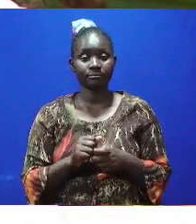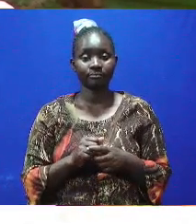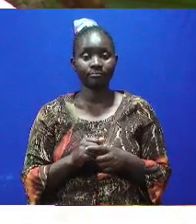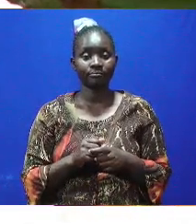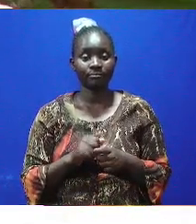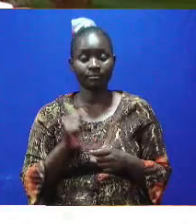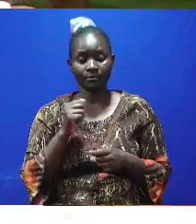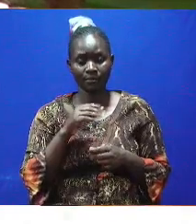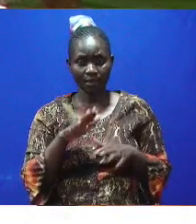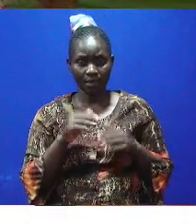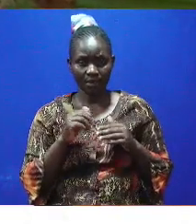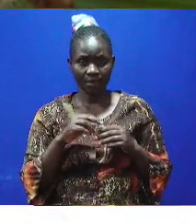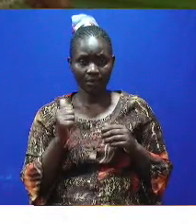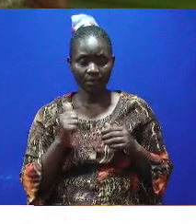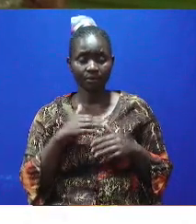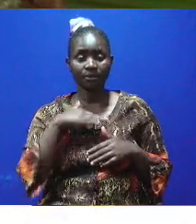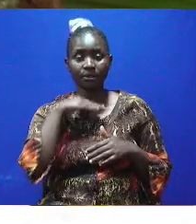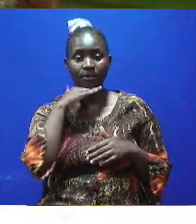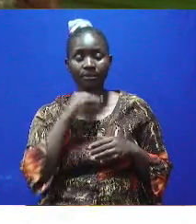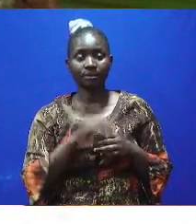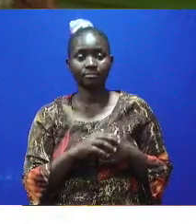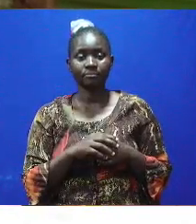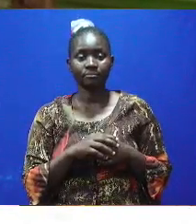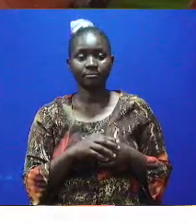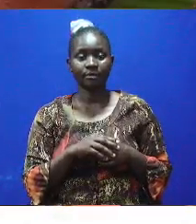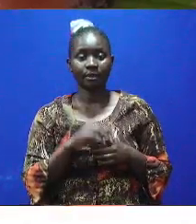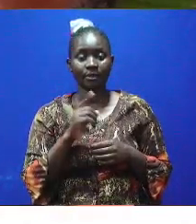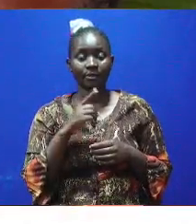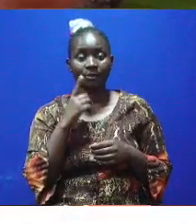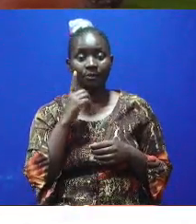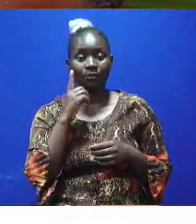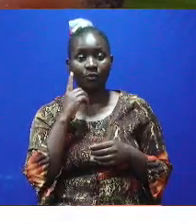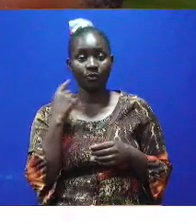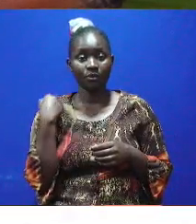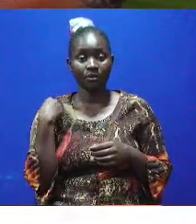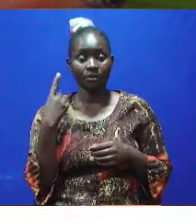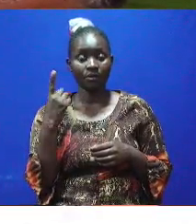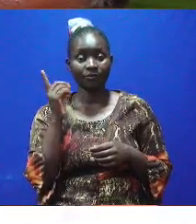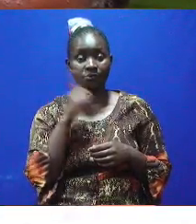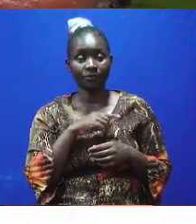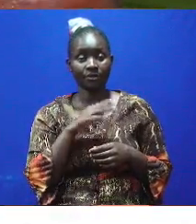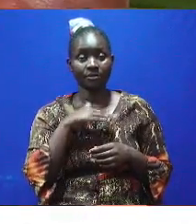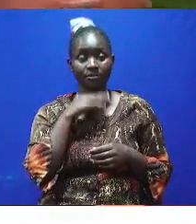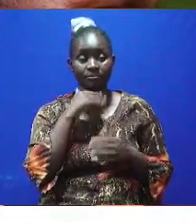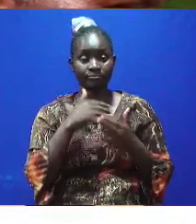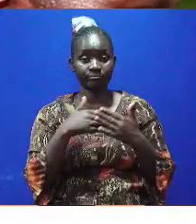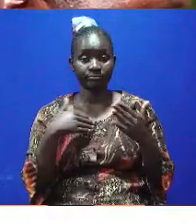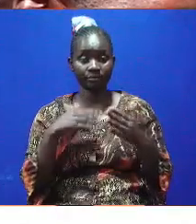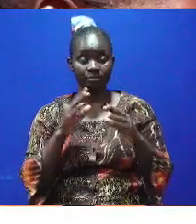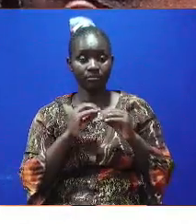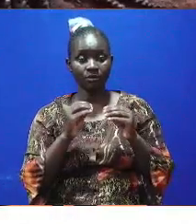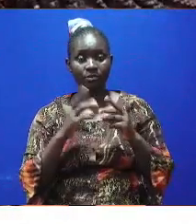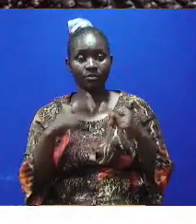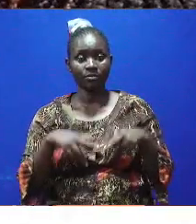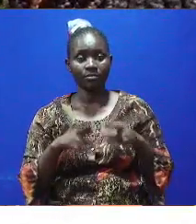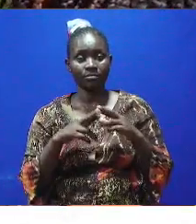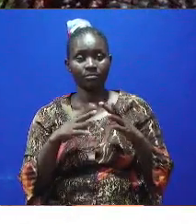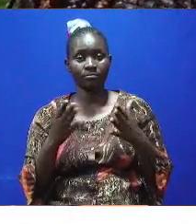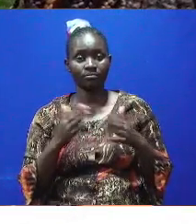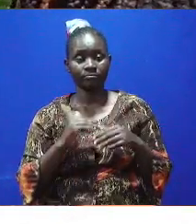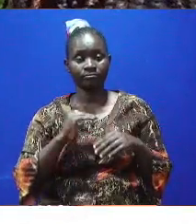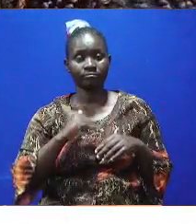dega mwanyo ro mondo okure tuko ndiro kora mondo atara umia lakini tunaahidi serikali hiki barabara hakina